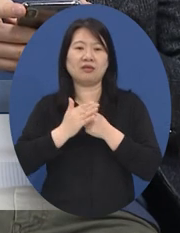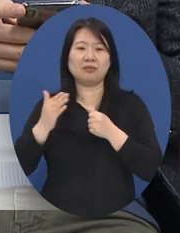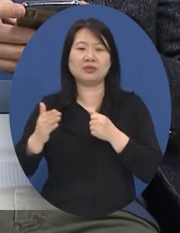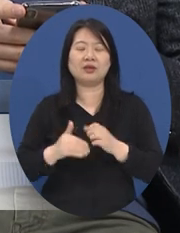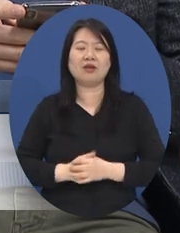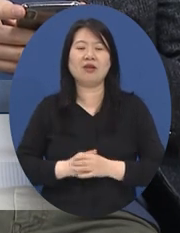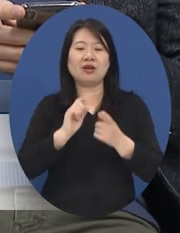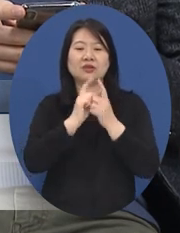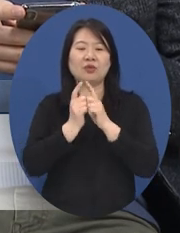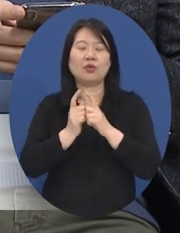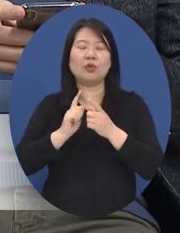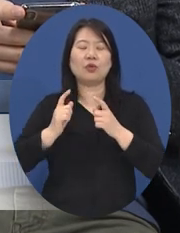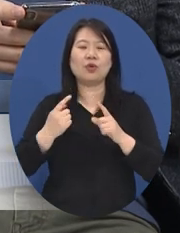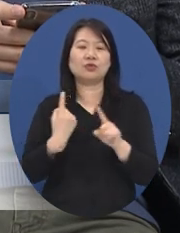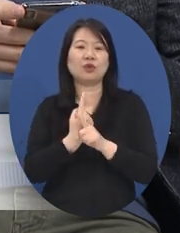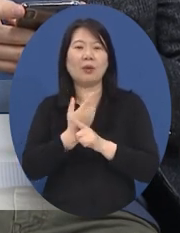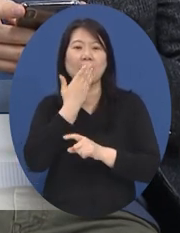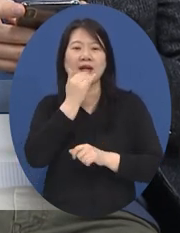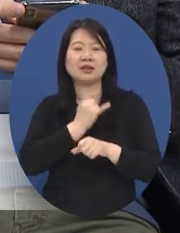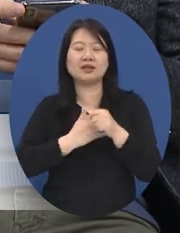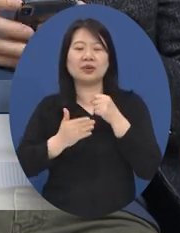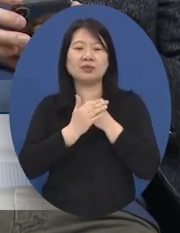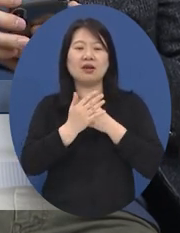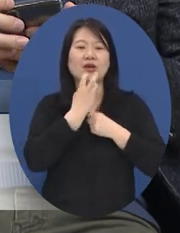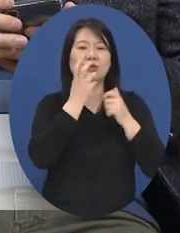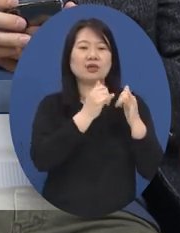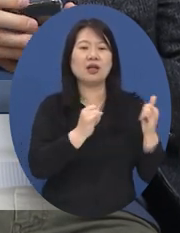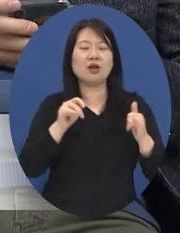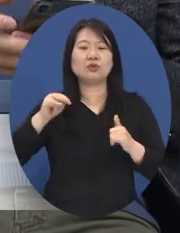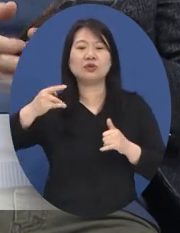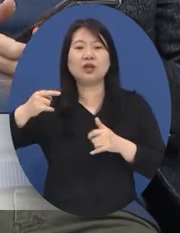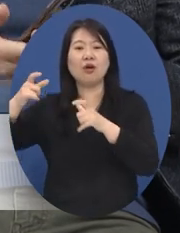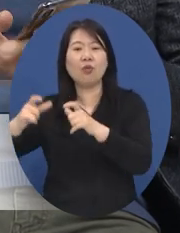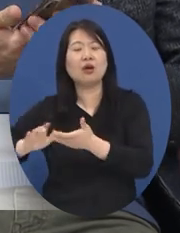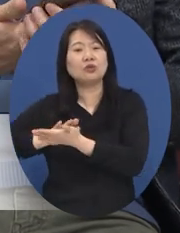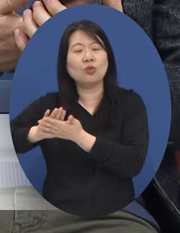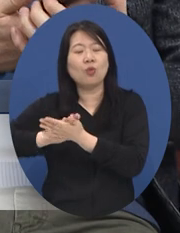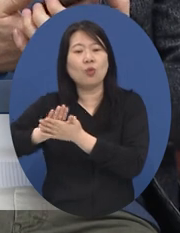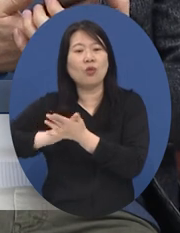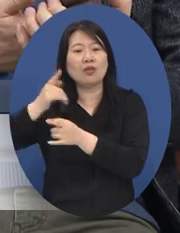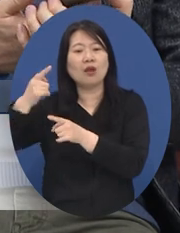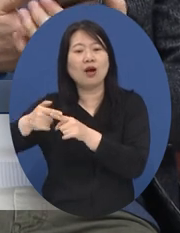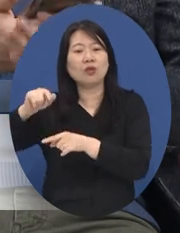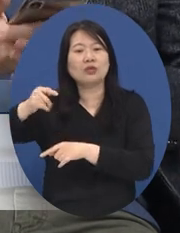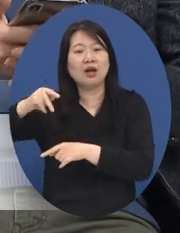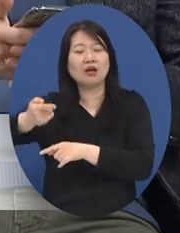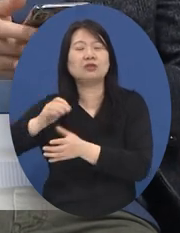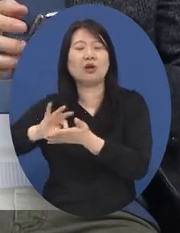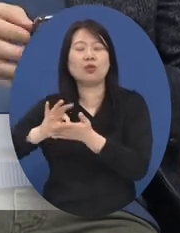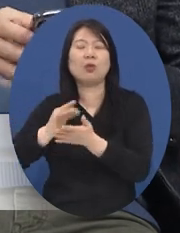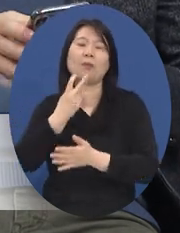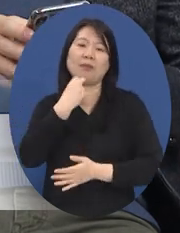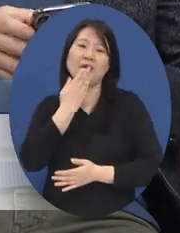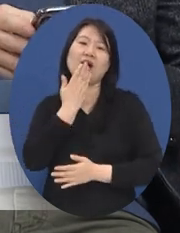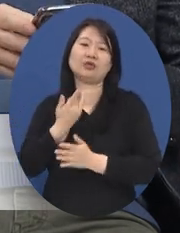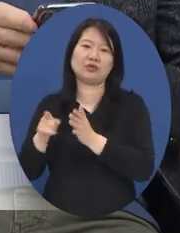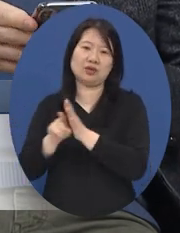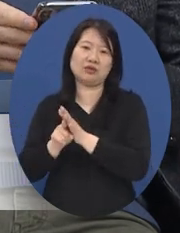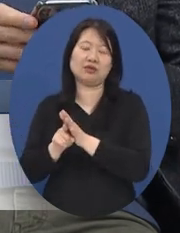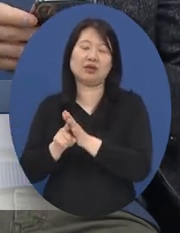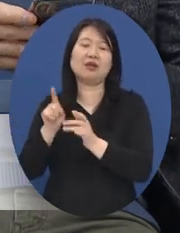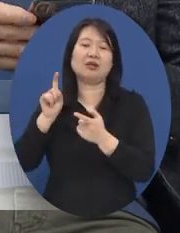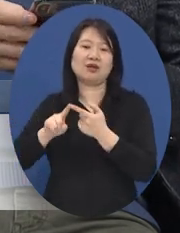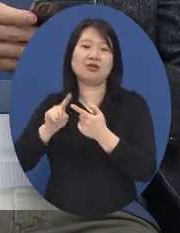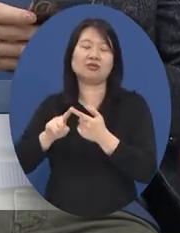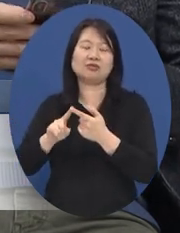테니까요. 서로 호환돼야, 예를 들면 서울 사람이 군산에 와서 놀면서 군산길을 쓸 수 있게. 예.